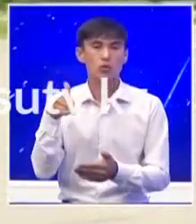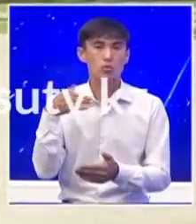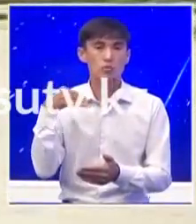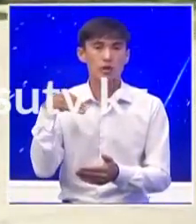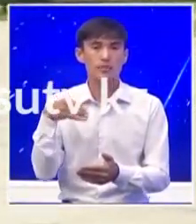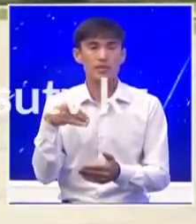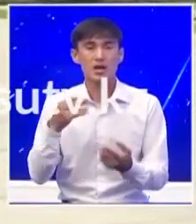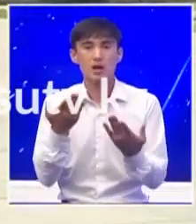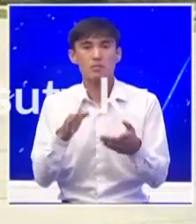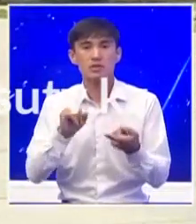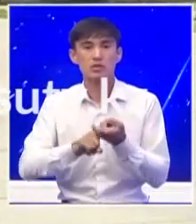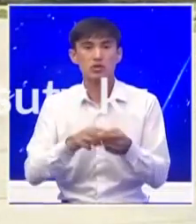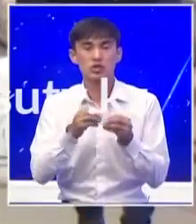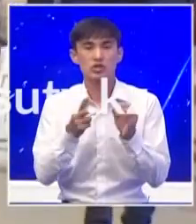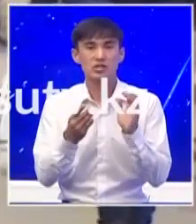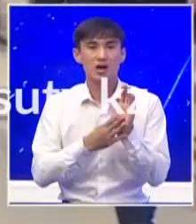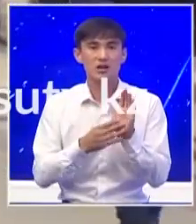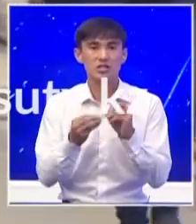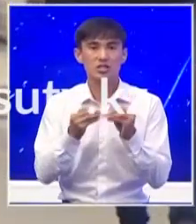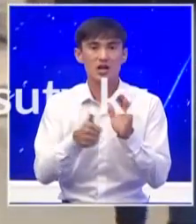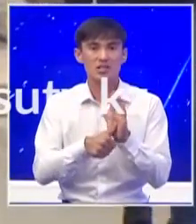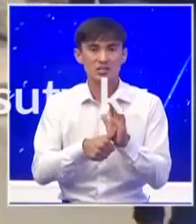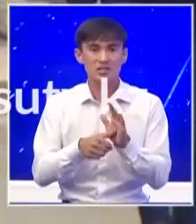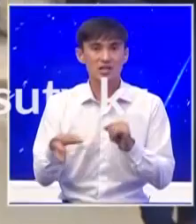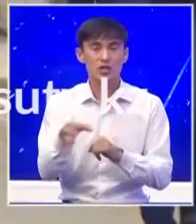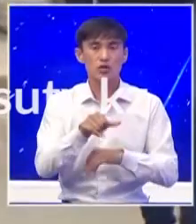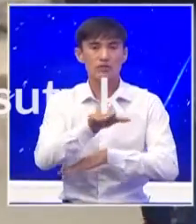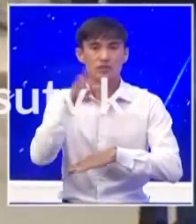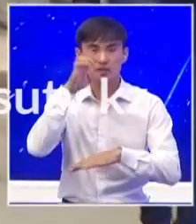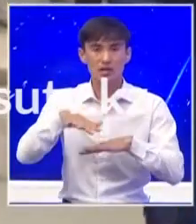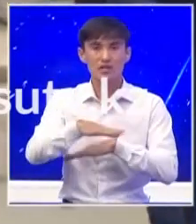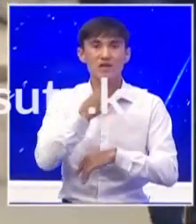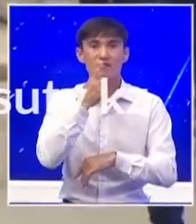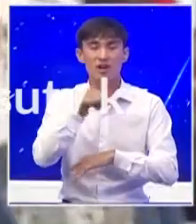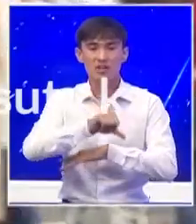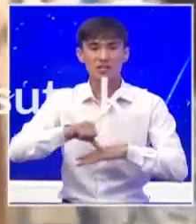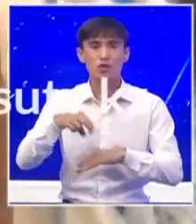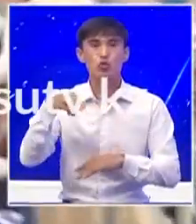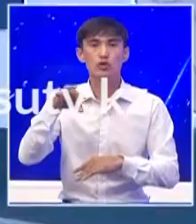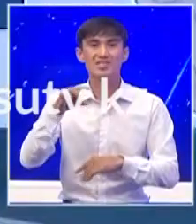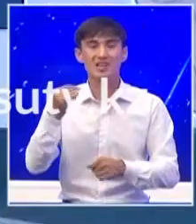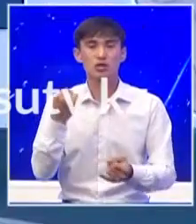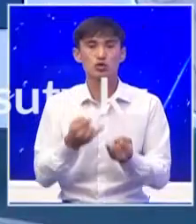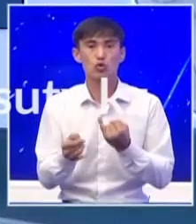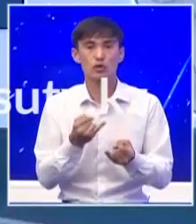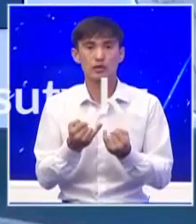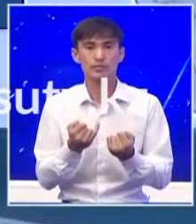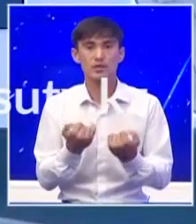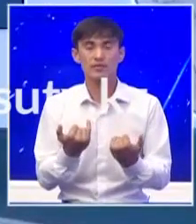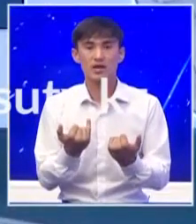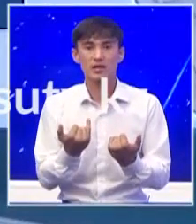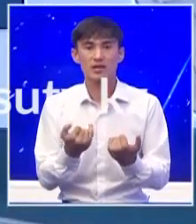эпидситуации, 16 регионов страны находятся в красной зоне, и только Туркестанская область в желтой. В данное время